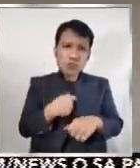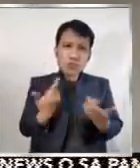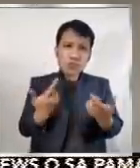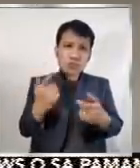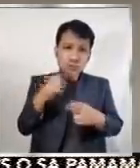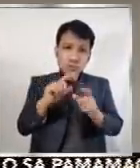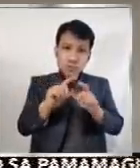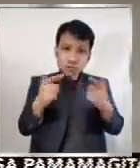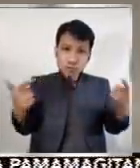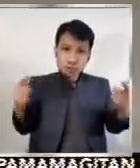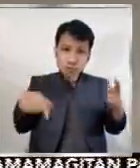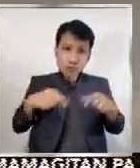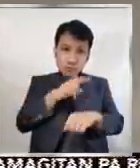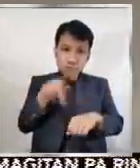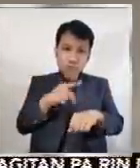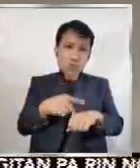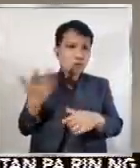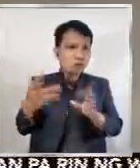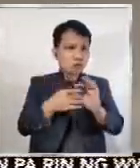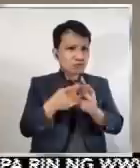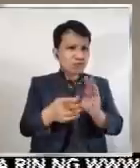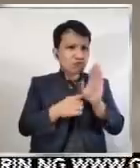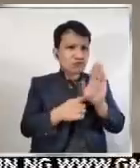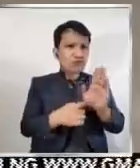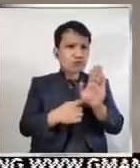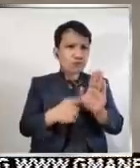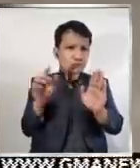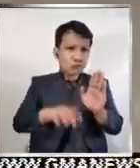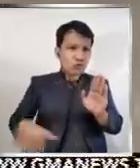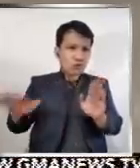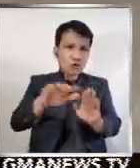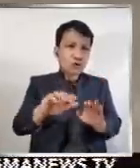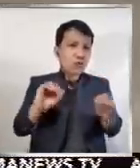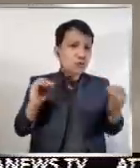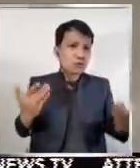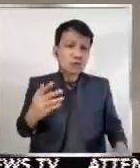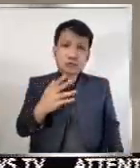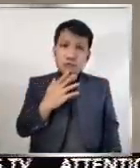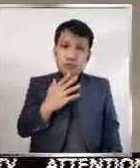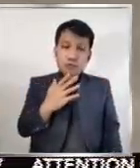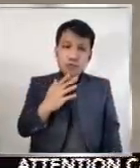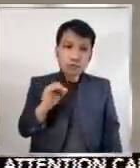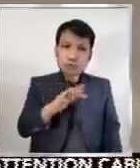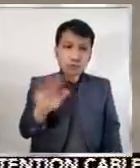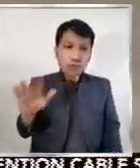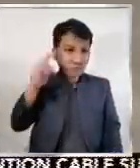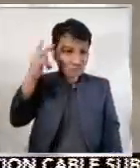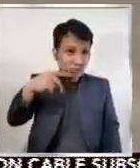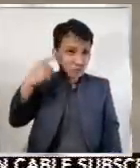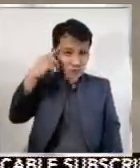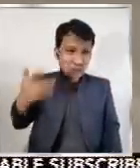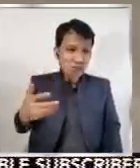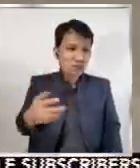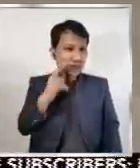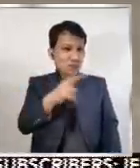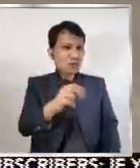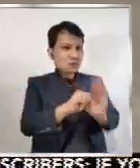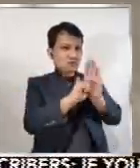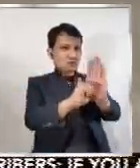sumasalamin sa legasya ng mga Pilipino walang kulay at bahid ng politika. Sinisimbolo raw nito